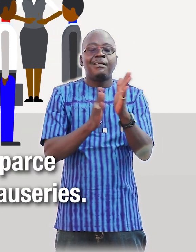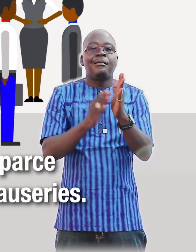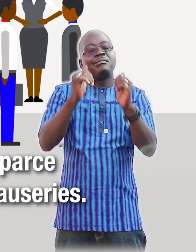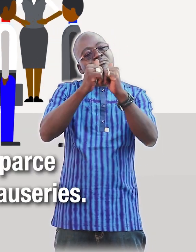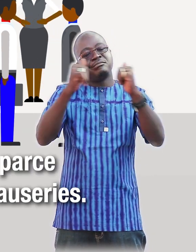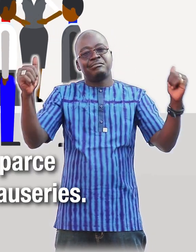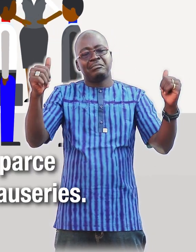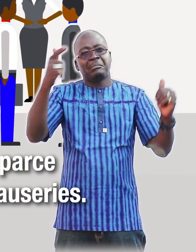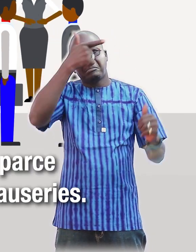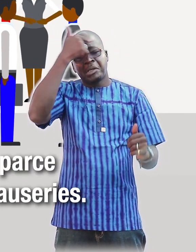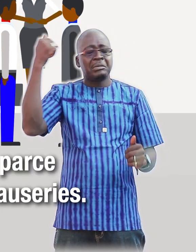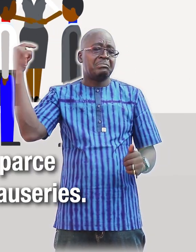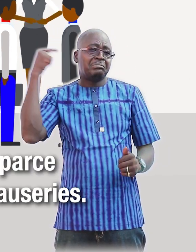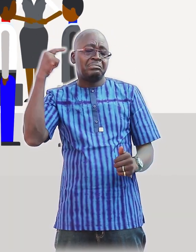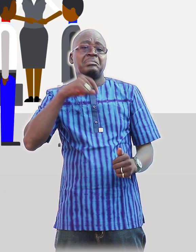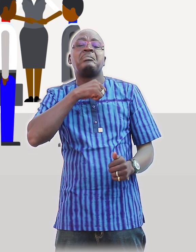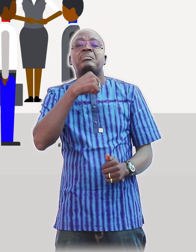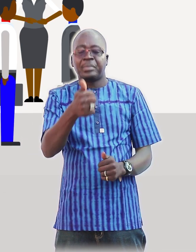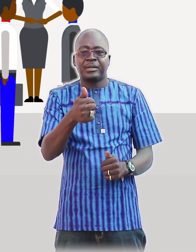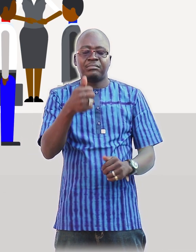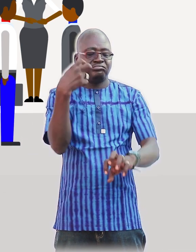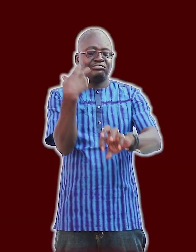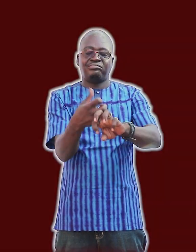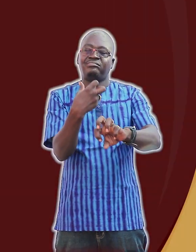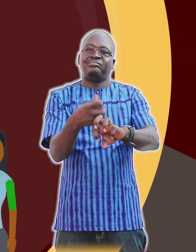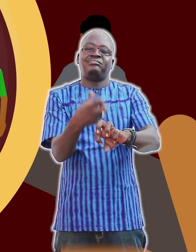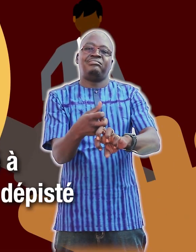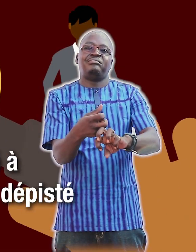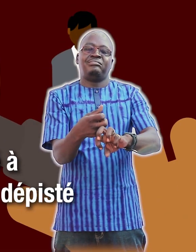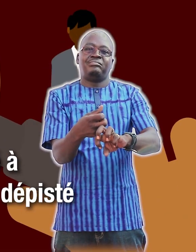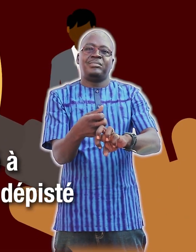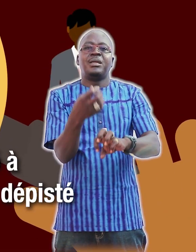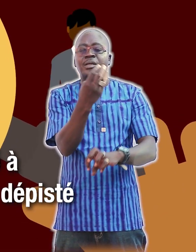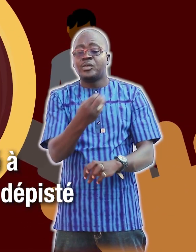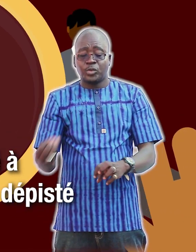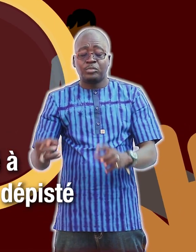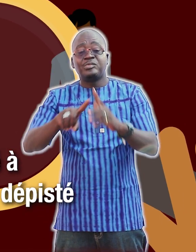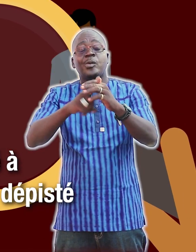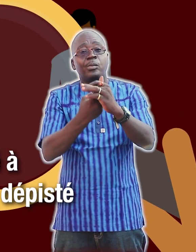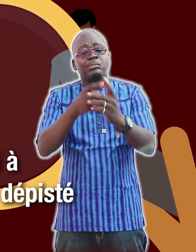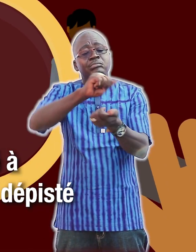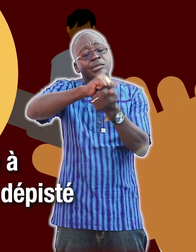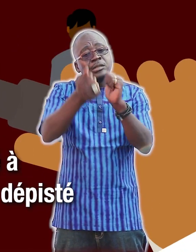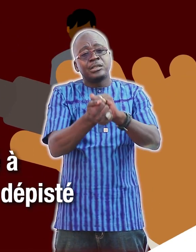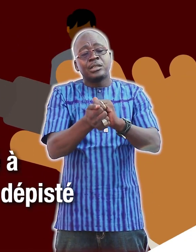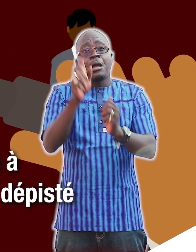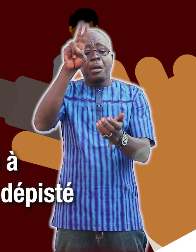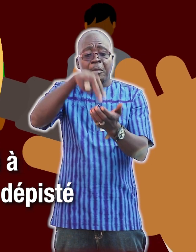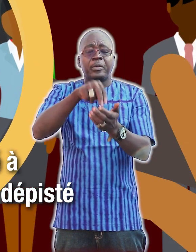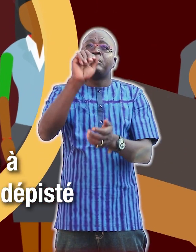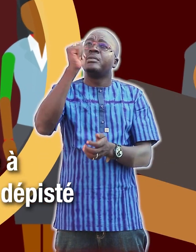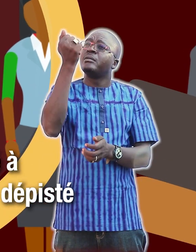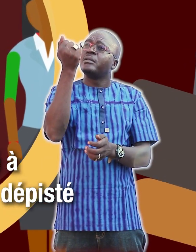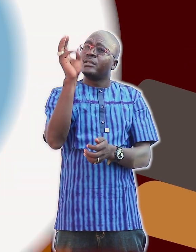isolé parce que je n'entendais pas bien les causeries. C'était difficile. Les choses ont commencé à changer lorsqu'en 2016, j'ai